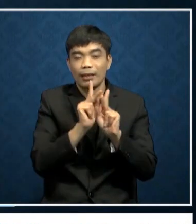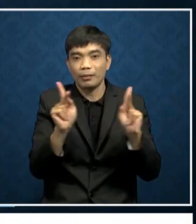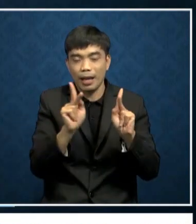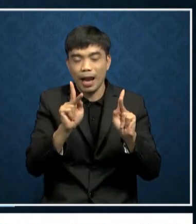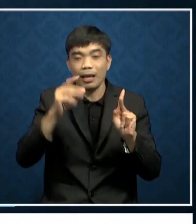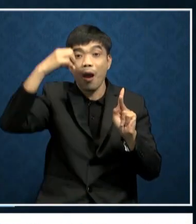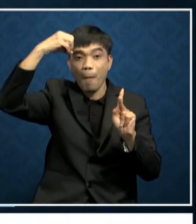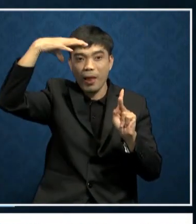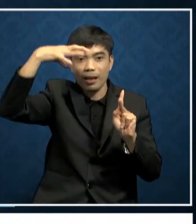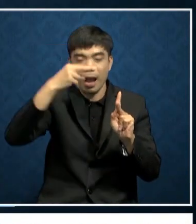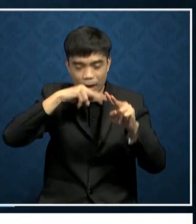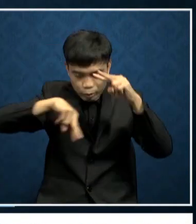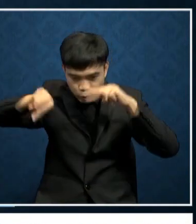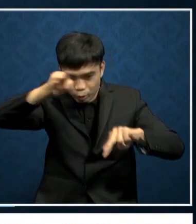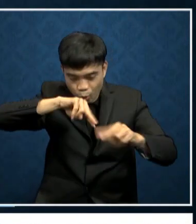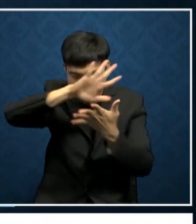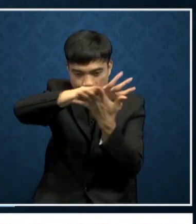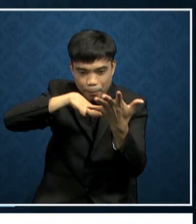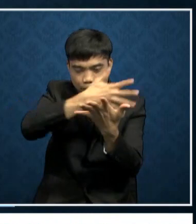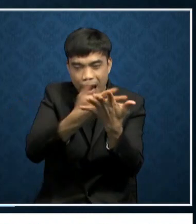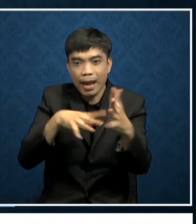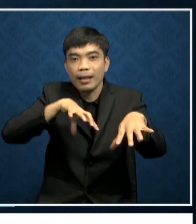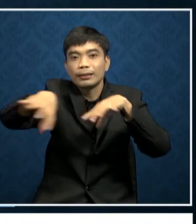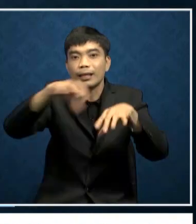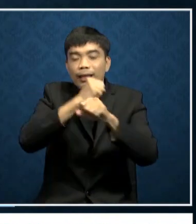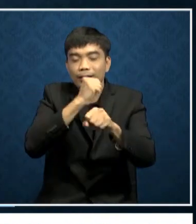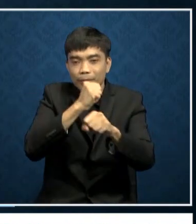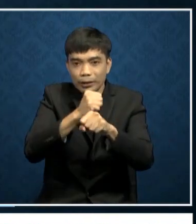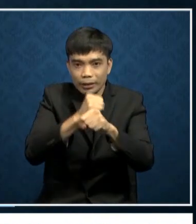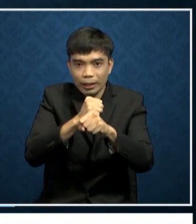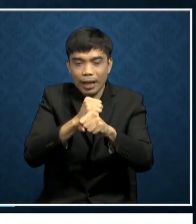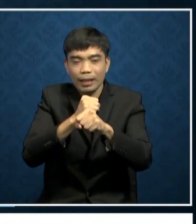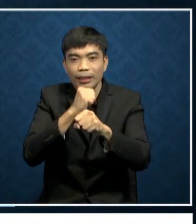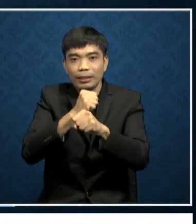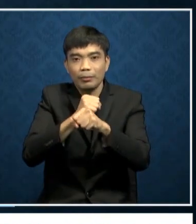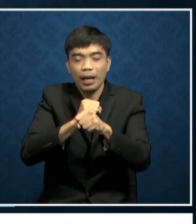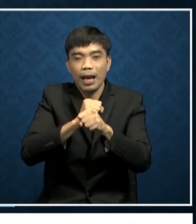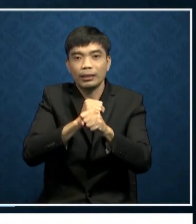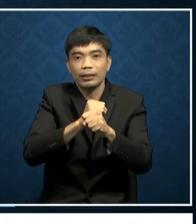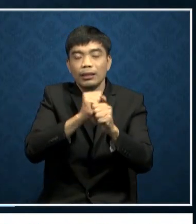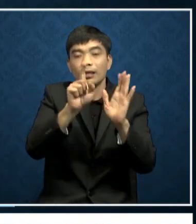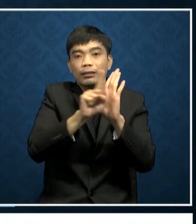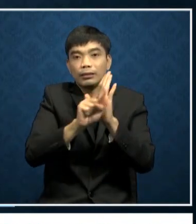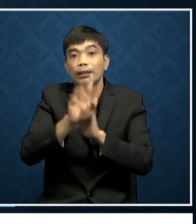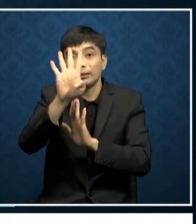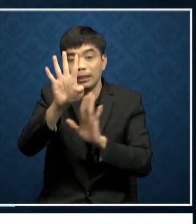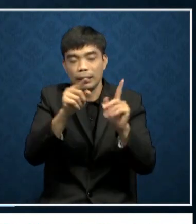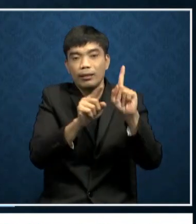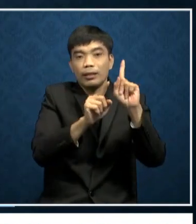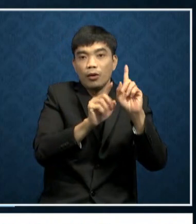ได้ตรวจแผนแลตรวจสอบแผนการปฏิบัติการด้านการกำกับกิจกรรมพลังงานระยะที่ 4นะครับปี